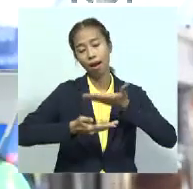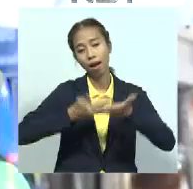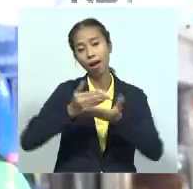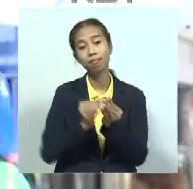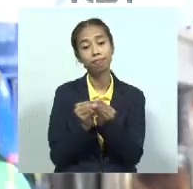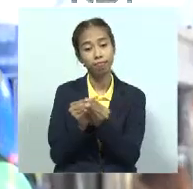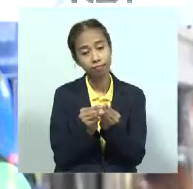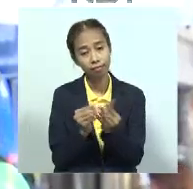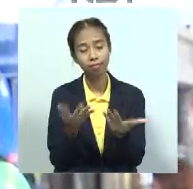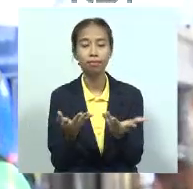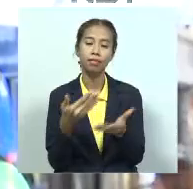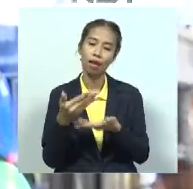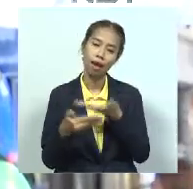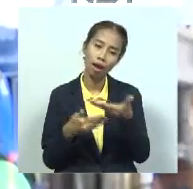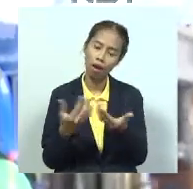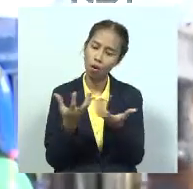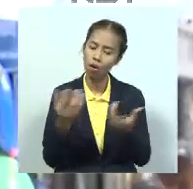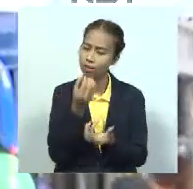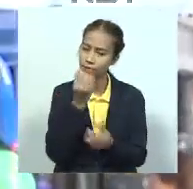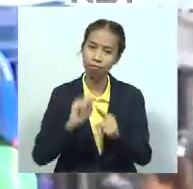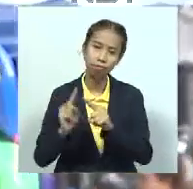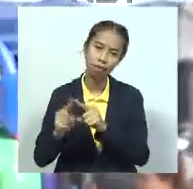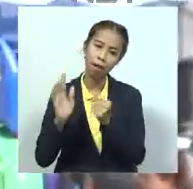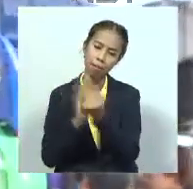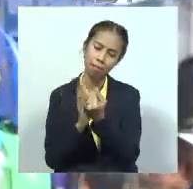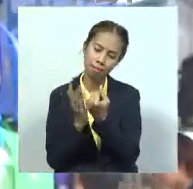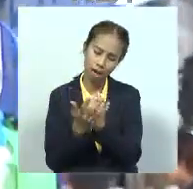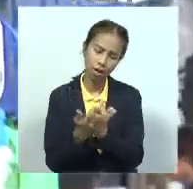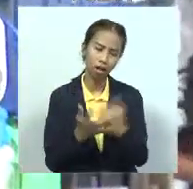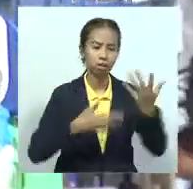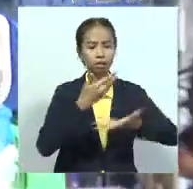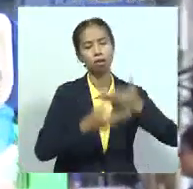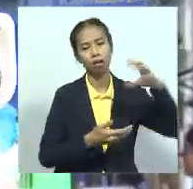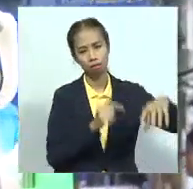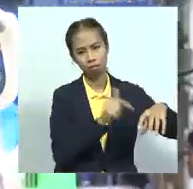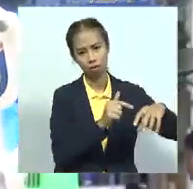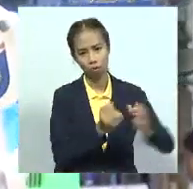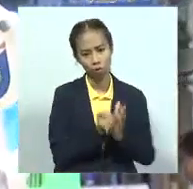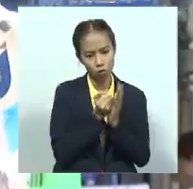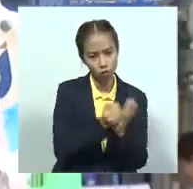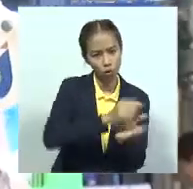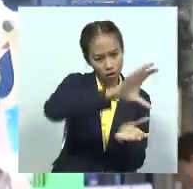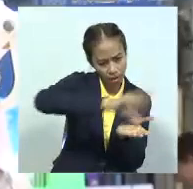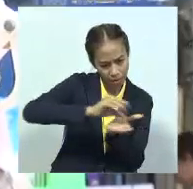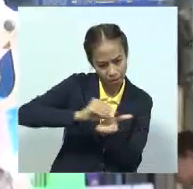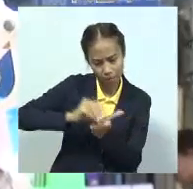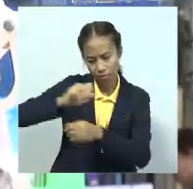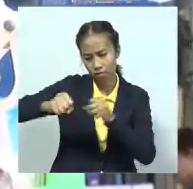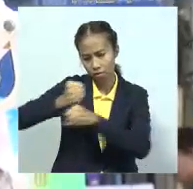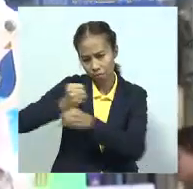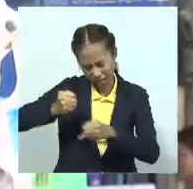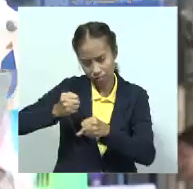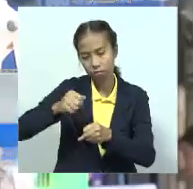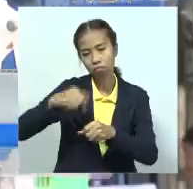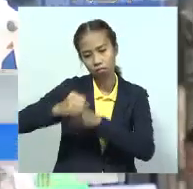หรือว่าขายพวกอาหารผักพวกอะไรที่ในตลาดน่ะพยายามเก็บให้สะอาดแล้วมัดถุงให้ดีมั